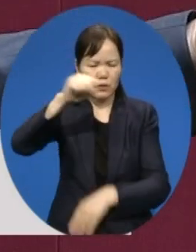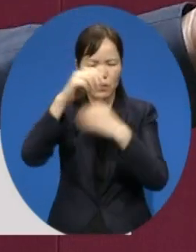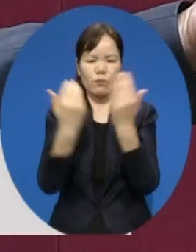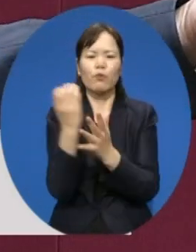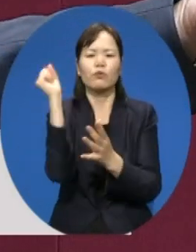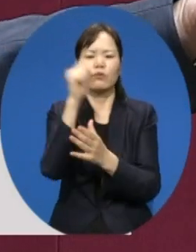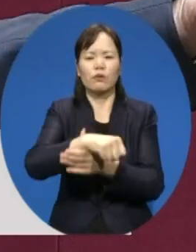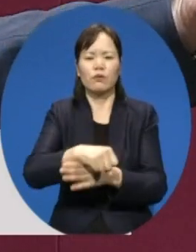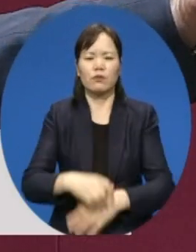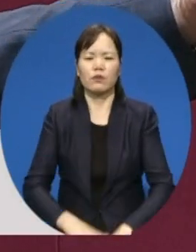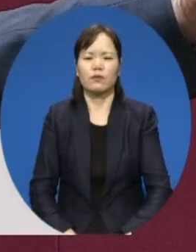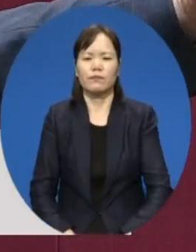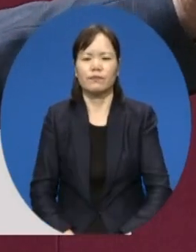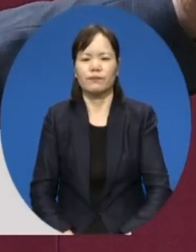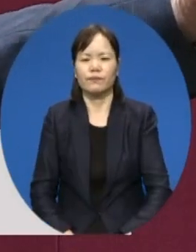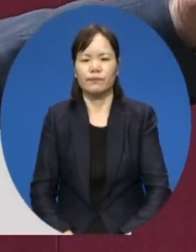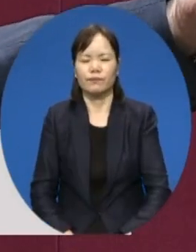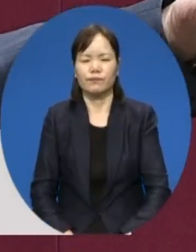허용했지 않습니까?